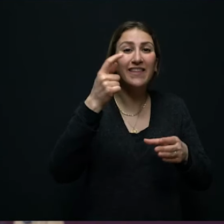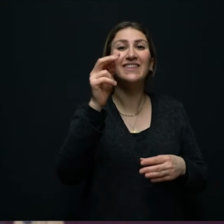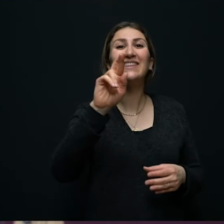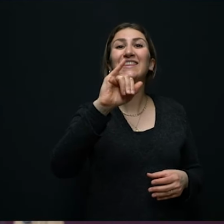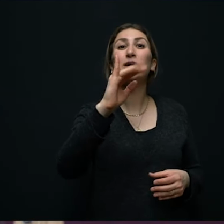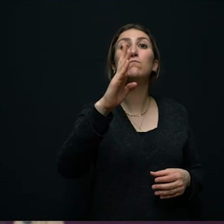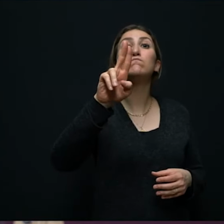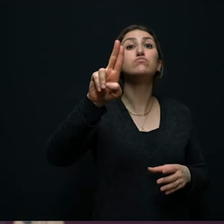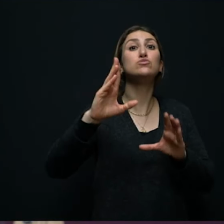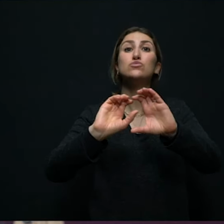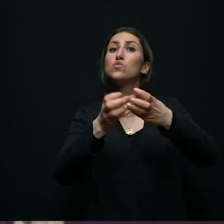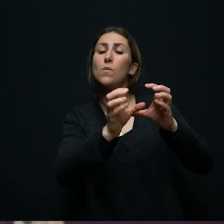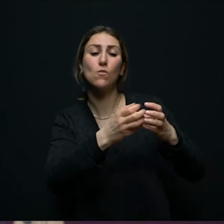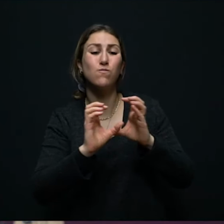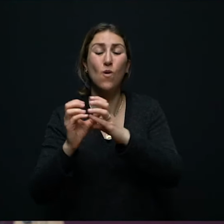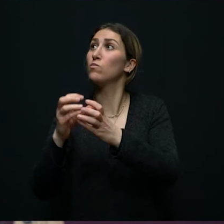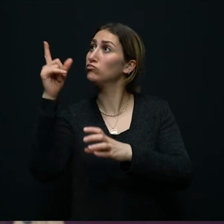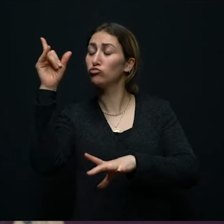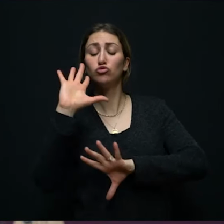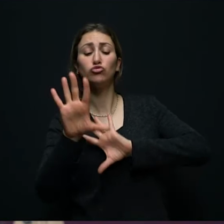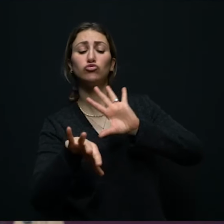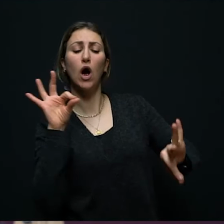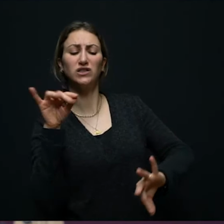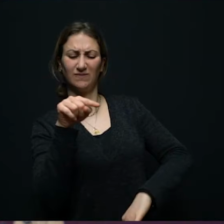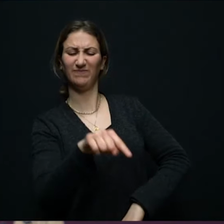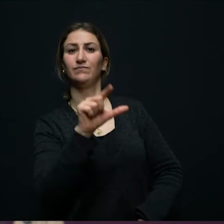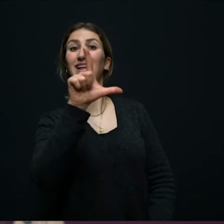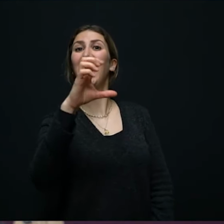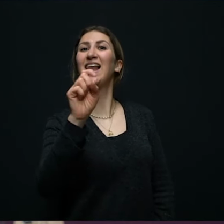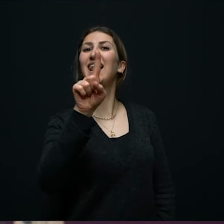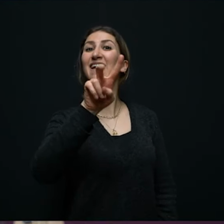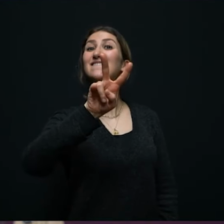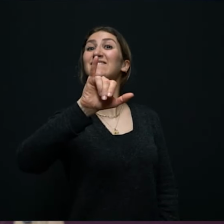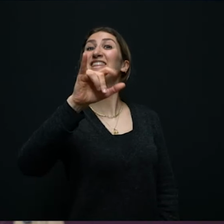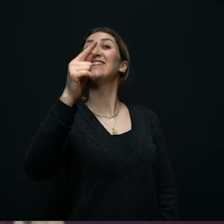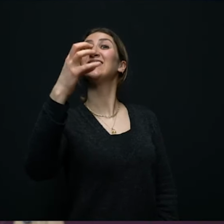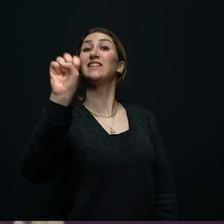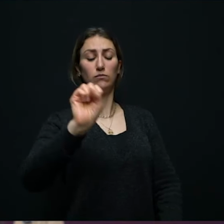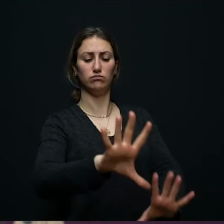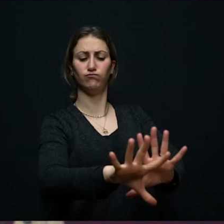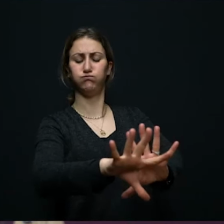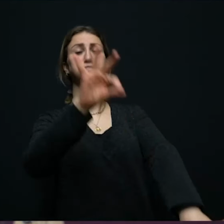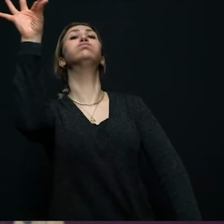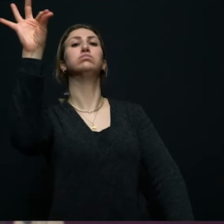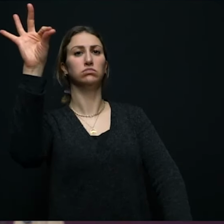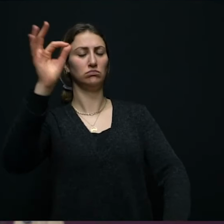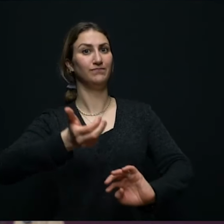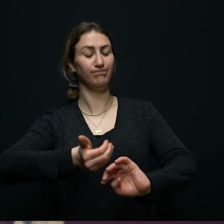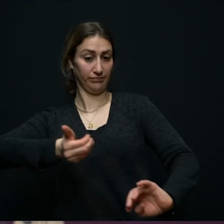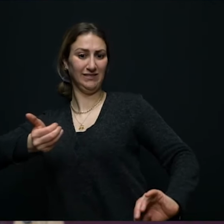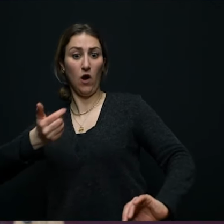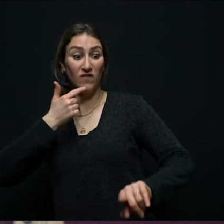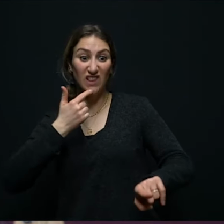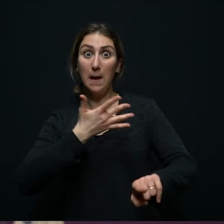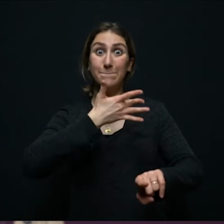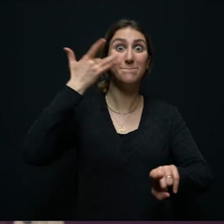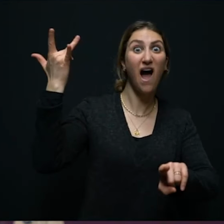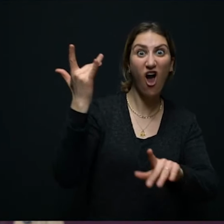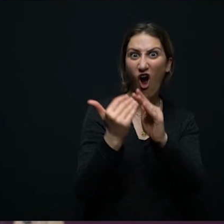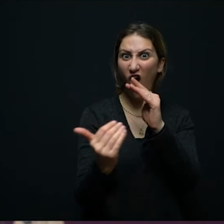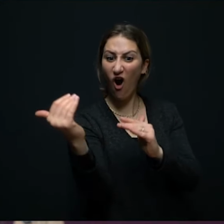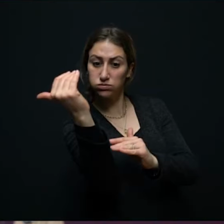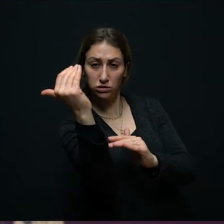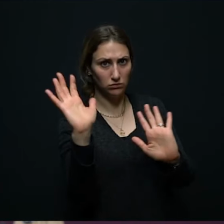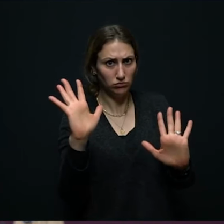le choix de mettre la tribu de délai vite à part ils n'étaient pas supérieurs ou plus juste c'est simplement le choix